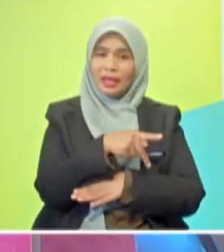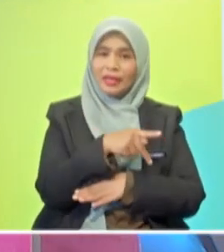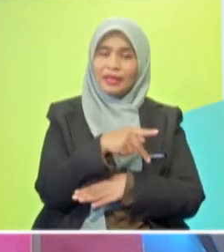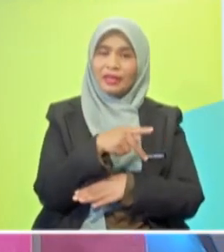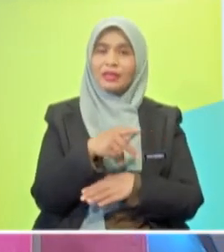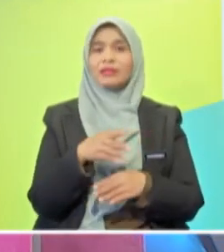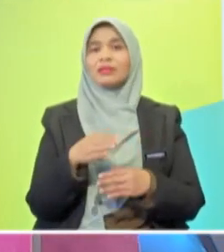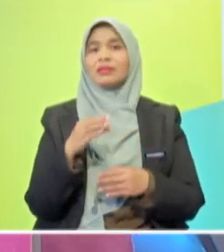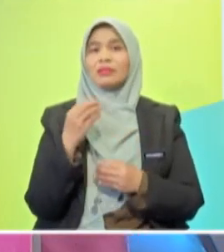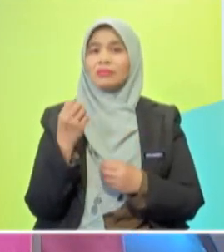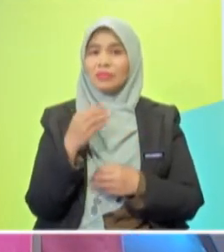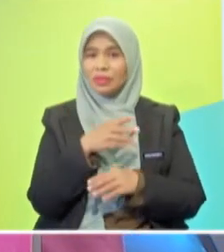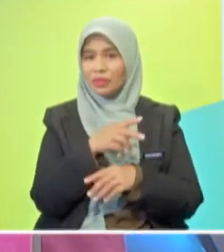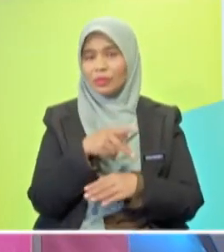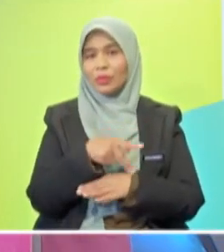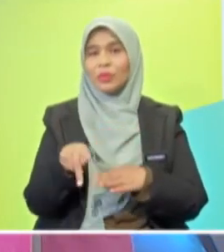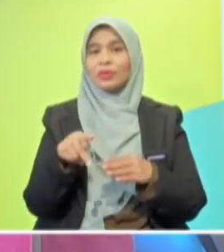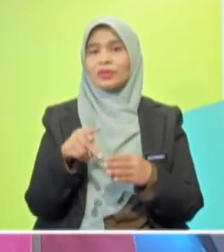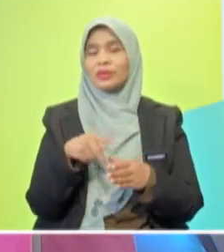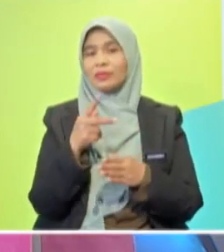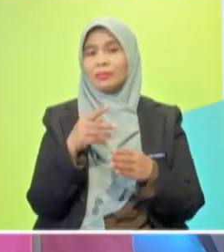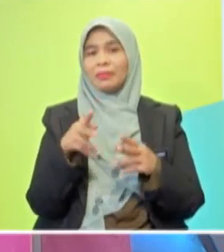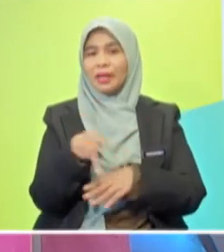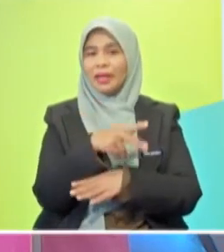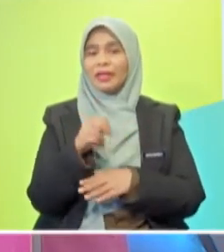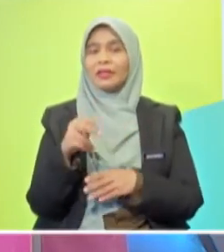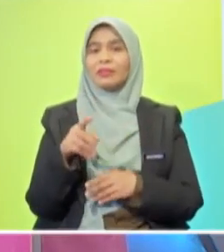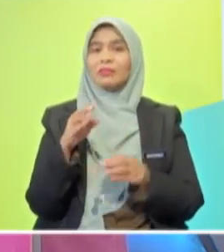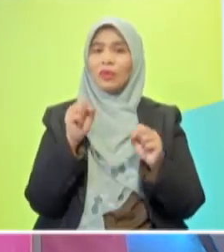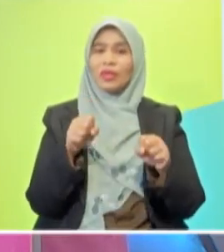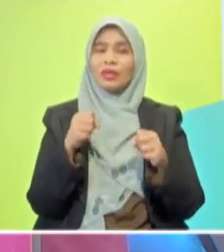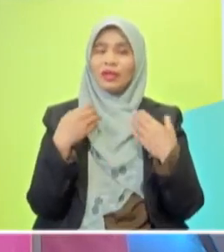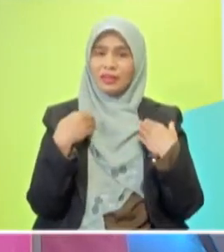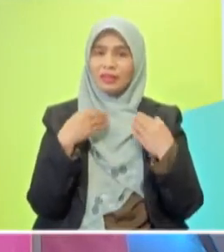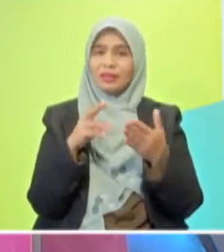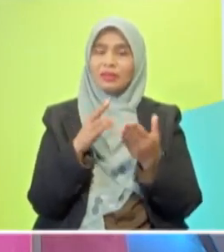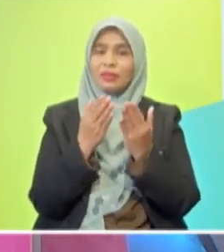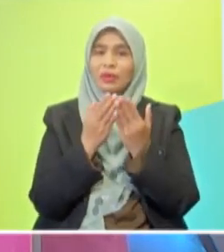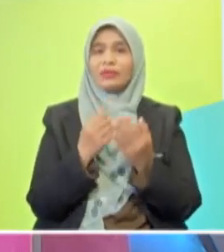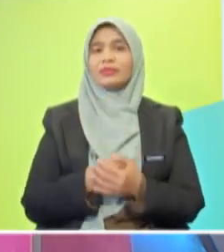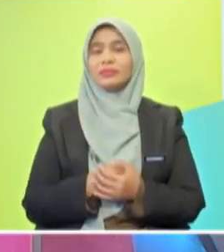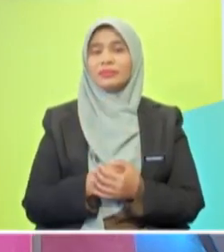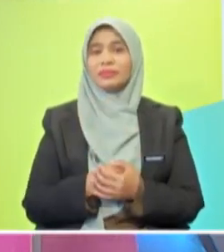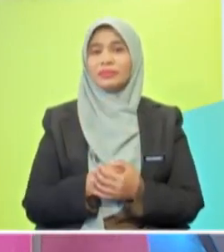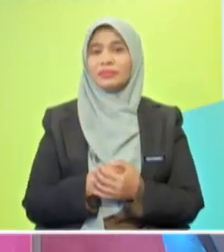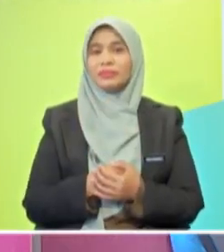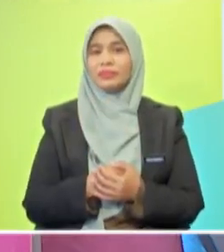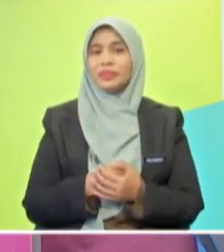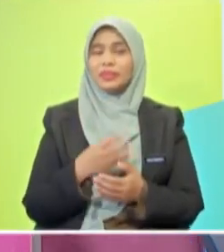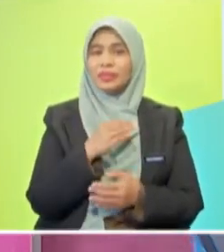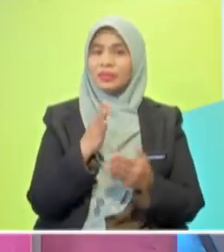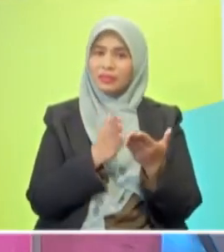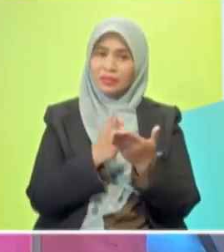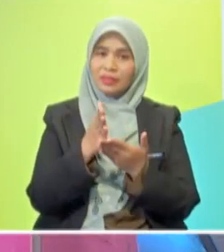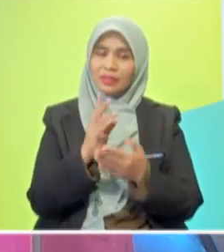menanggal pakaian, apa-apa perbuatan kita mesti kita mula dengan doa. masuklah memakai pakaian ya. Okey, dan